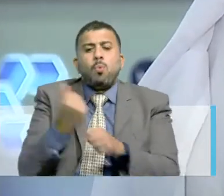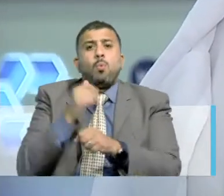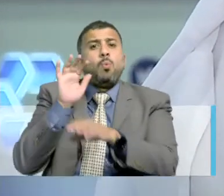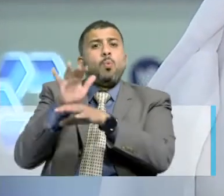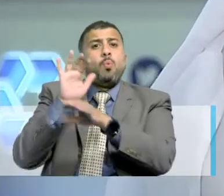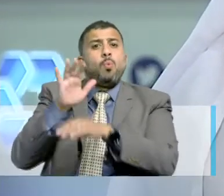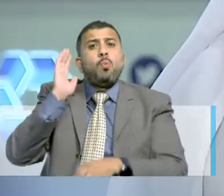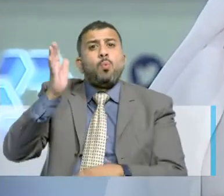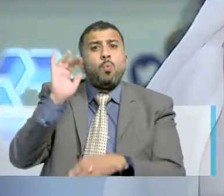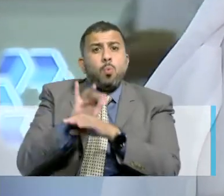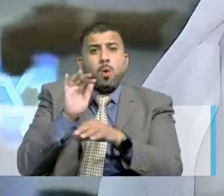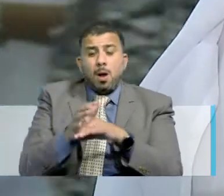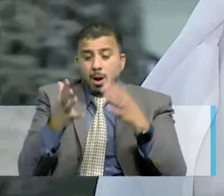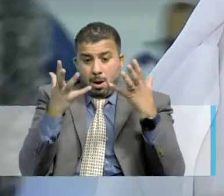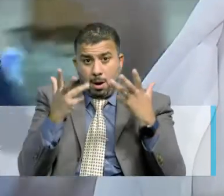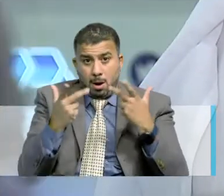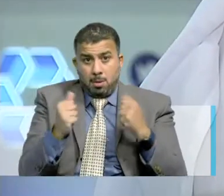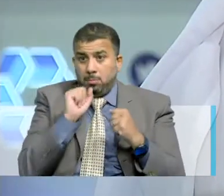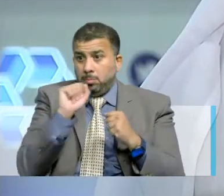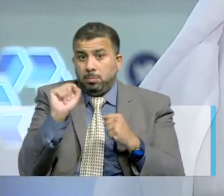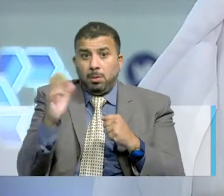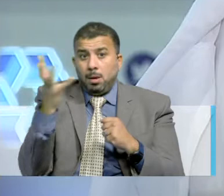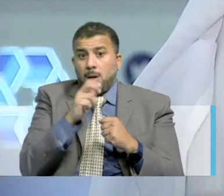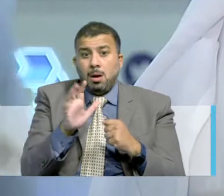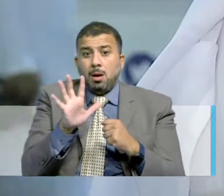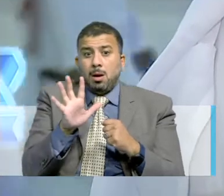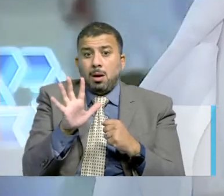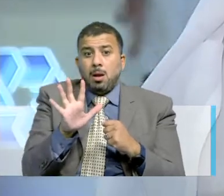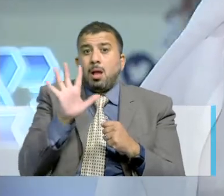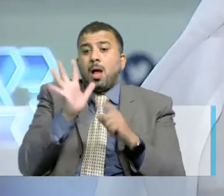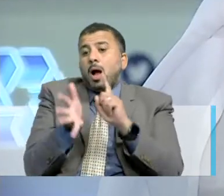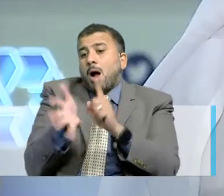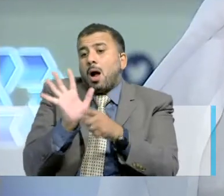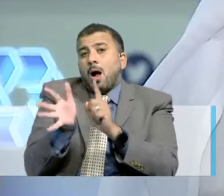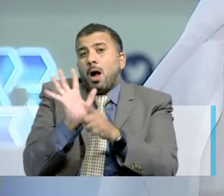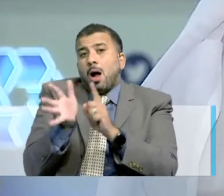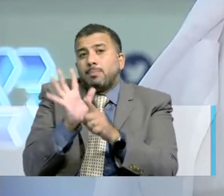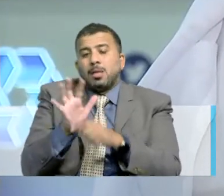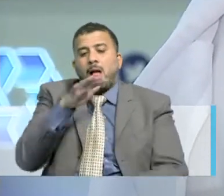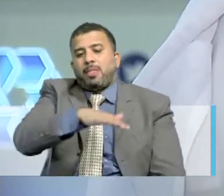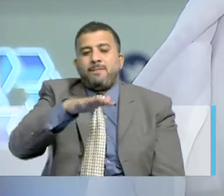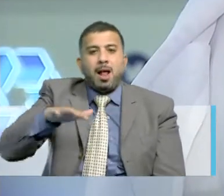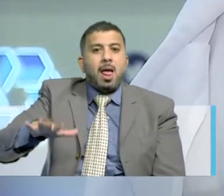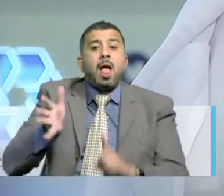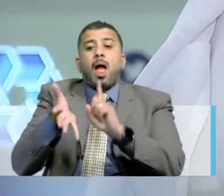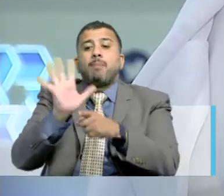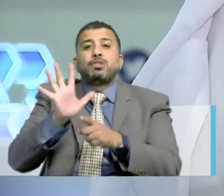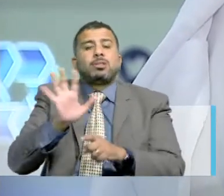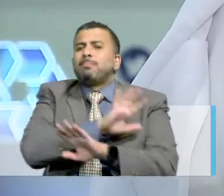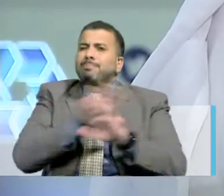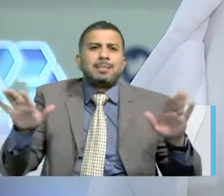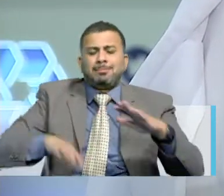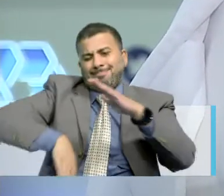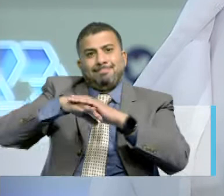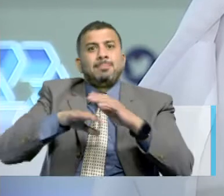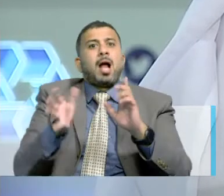الورش يكون الرقم المحدد لكل ورشة 15 طفلا في الورشة الواحدة،